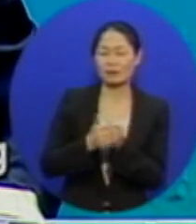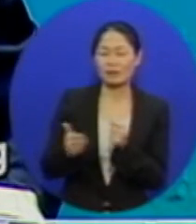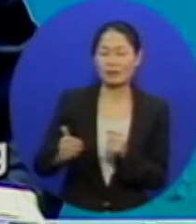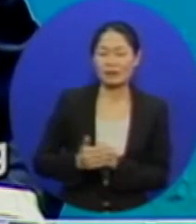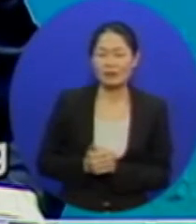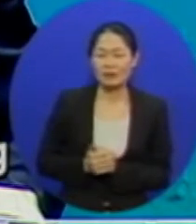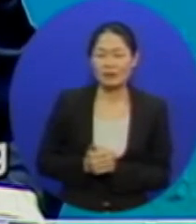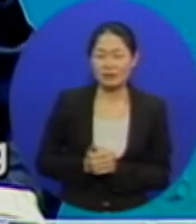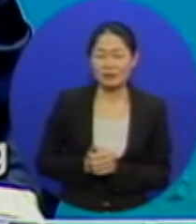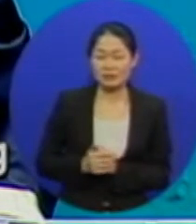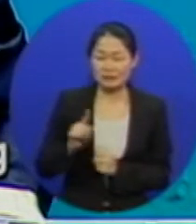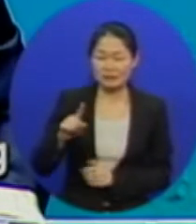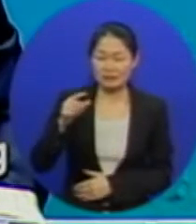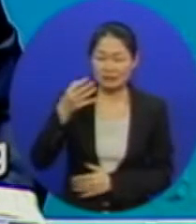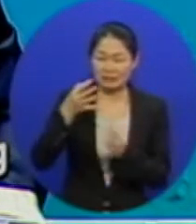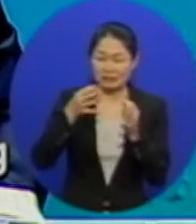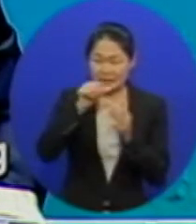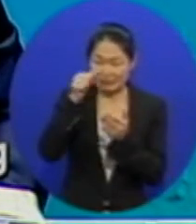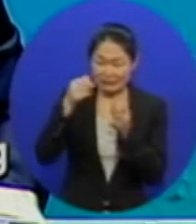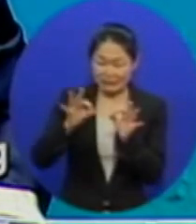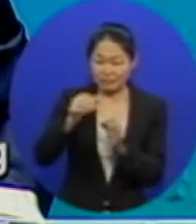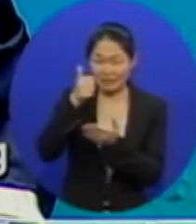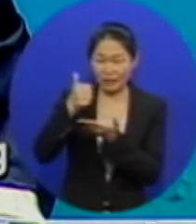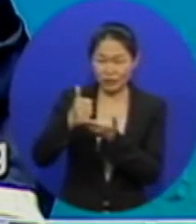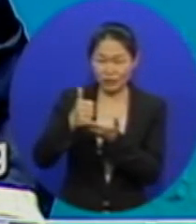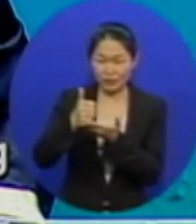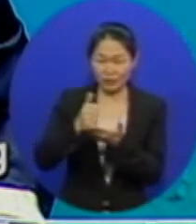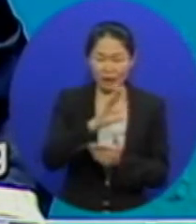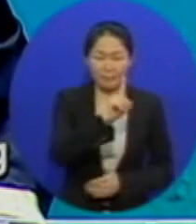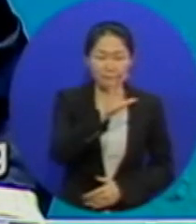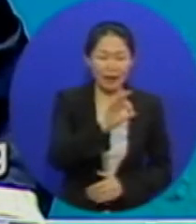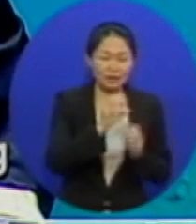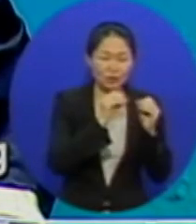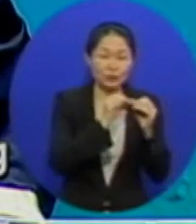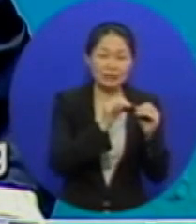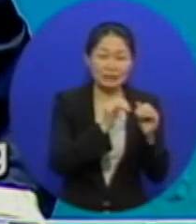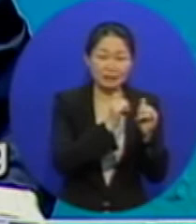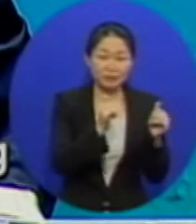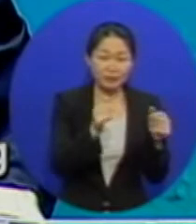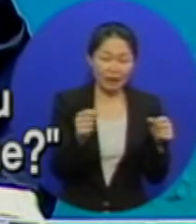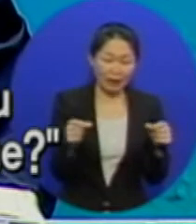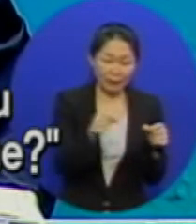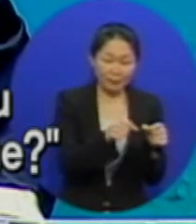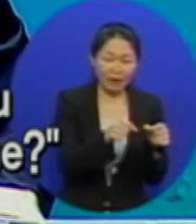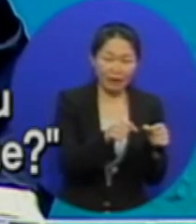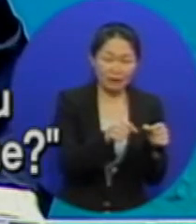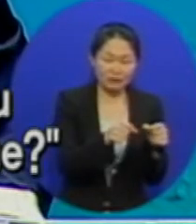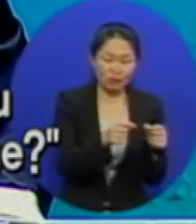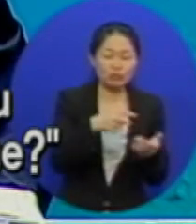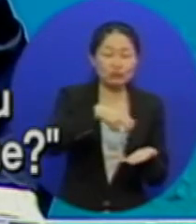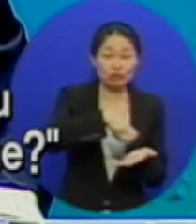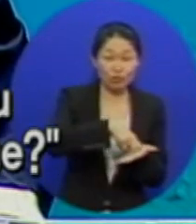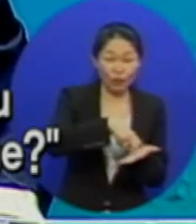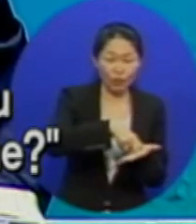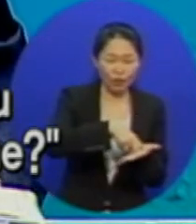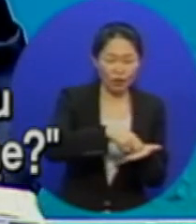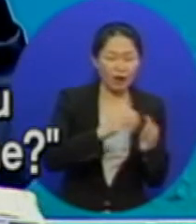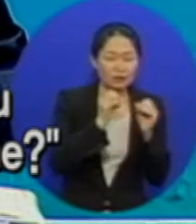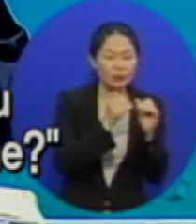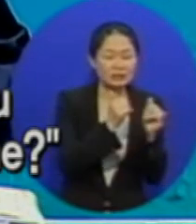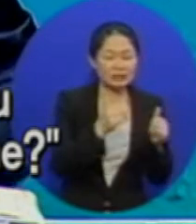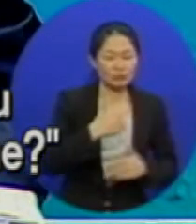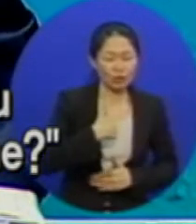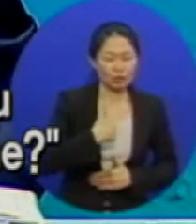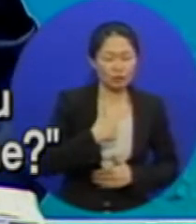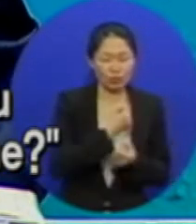그리고 그 김 장로님 2 방향 선교사님이 앉아있는 자리의 로 봤습니다 그 앞에서 무릎을 꿇 고 선교사님